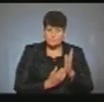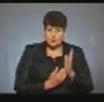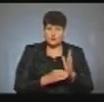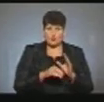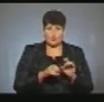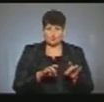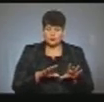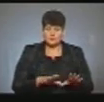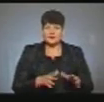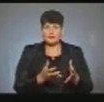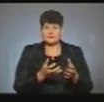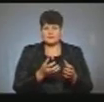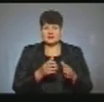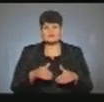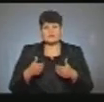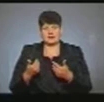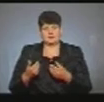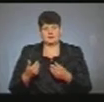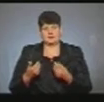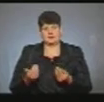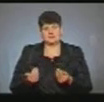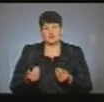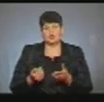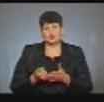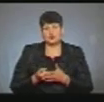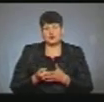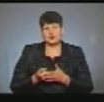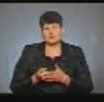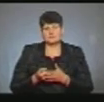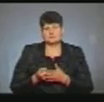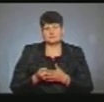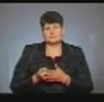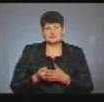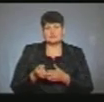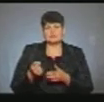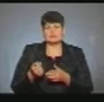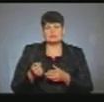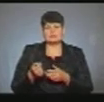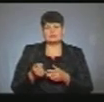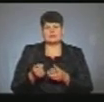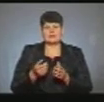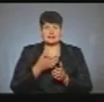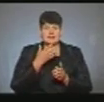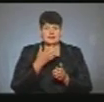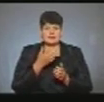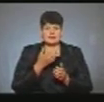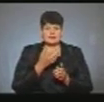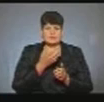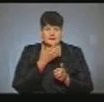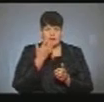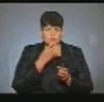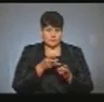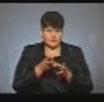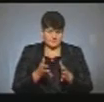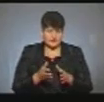ви звертаєтеся до надавача послуг, а в даному випадку це в місті Тернопіль, міст Теплокомуненерго, де